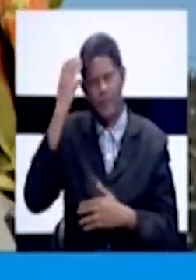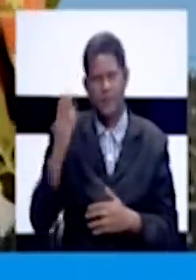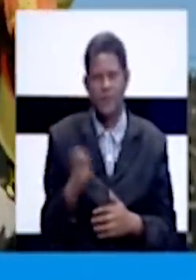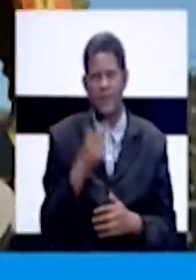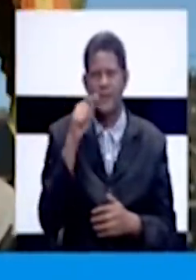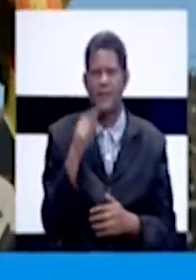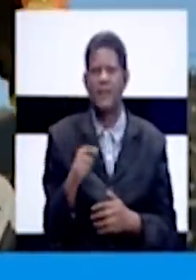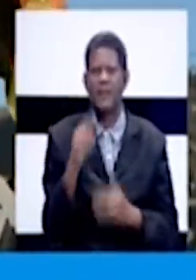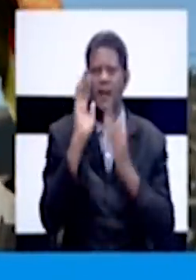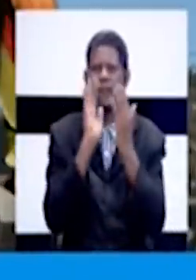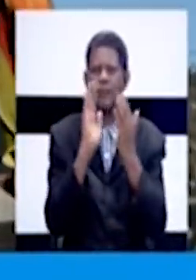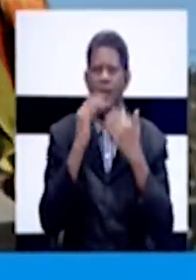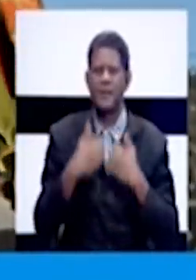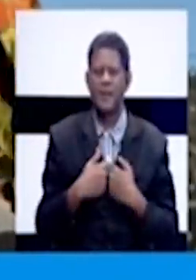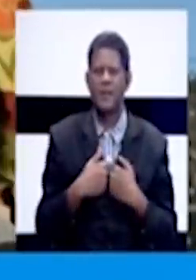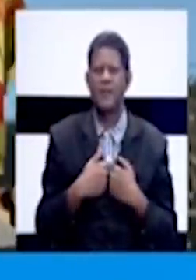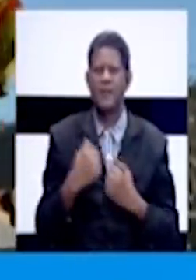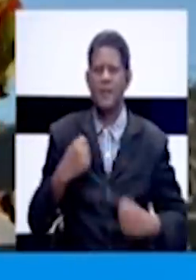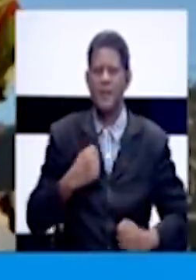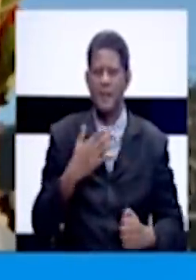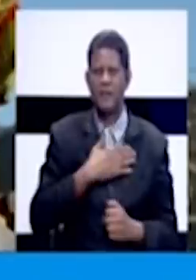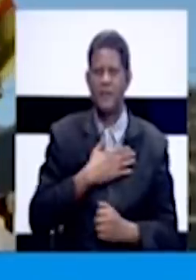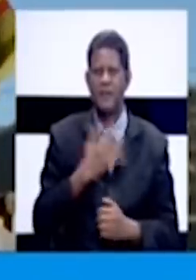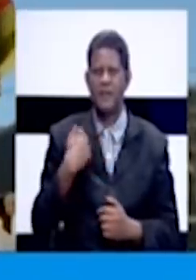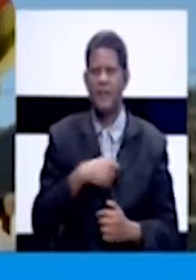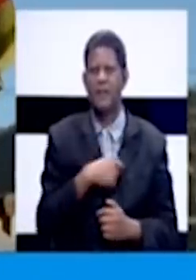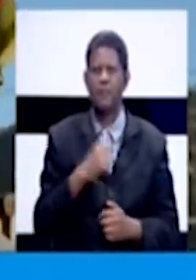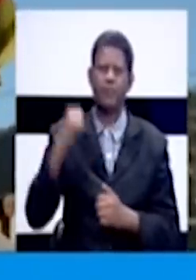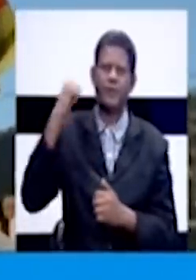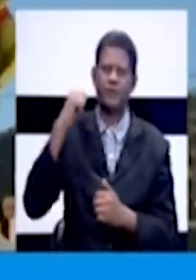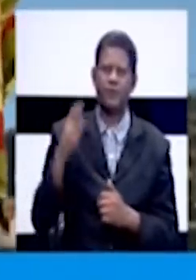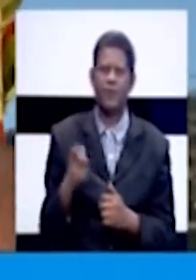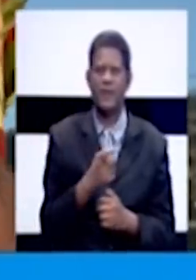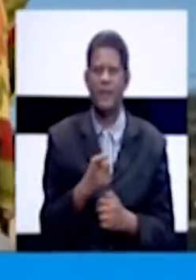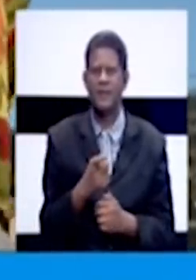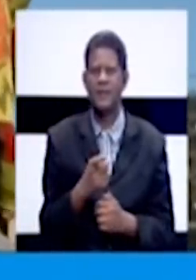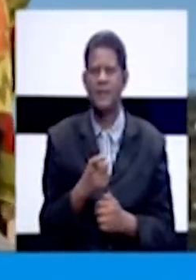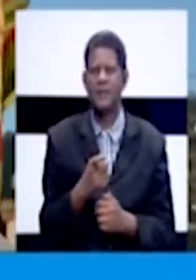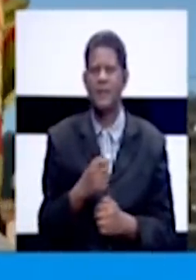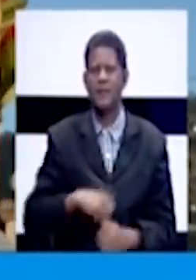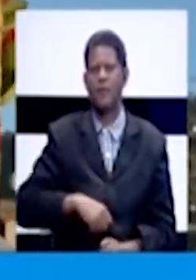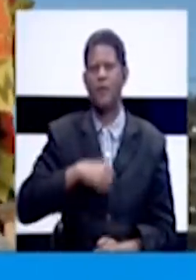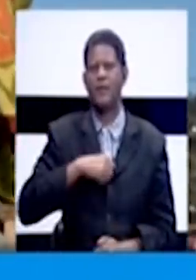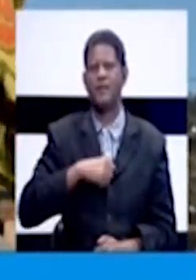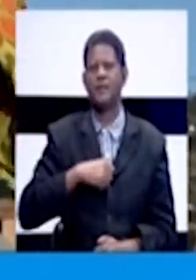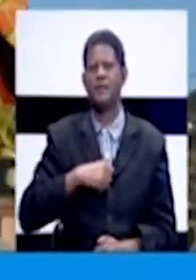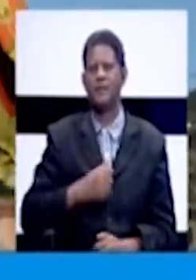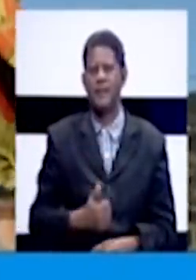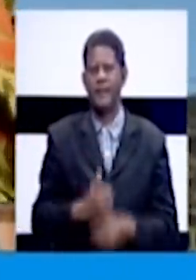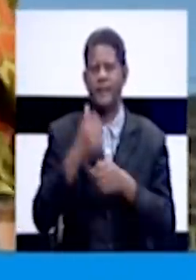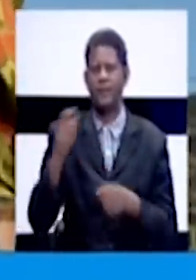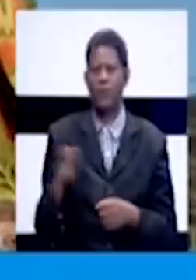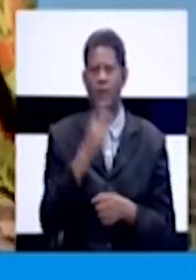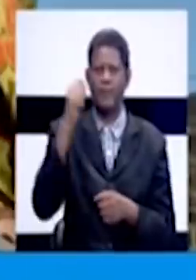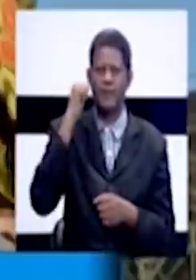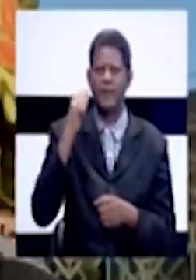أتو أبن بارزلو سراويتنا نحناون بدحري تخينا ناي مفرعتون ناي دقفتون خينا بدحري